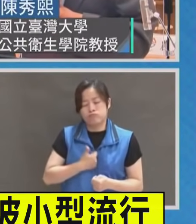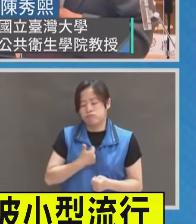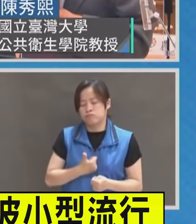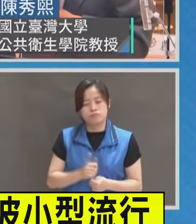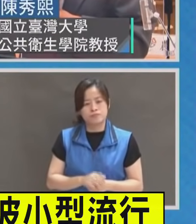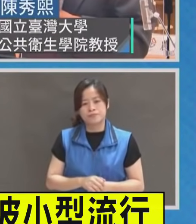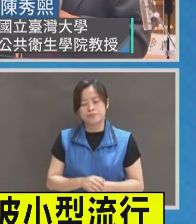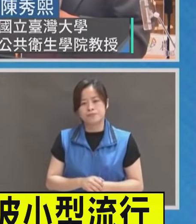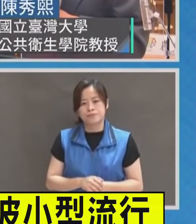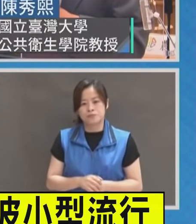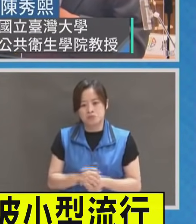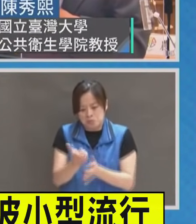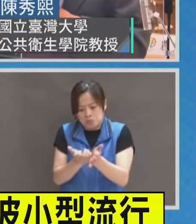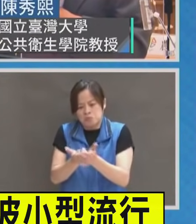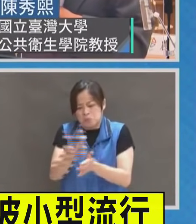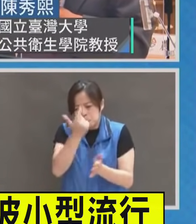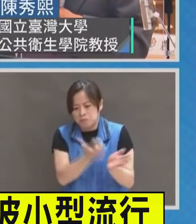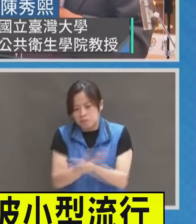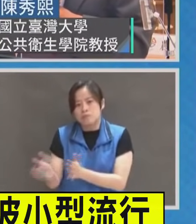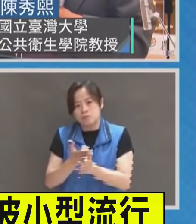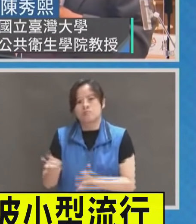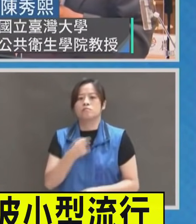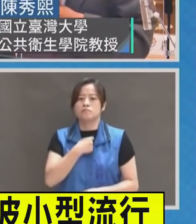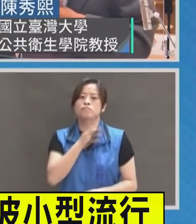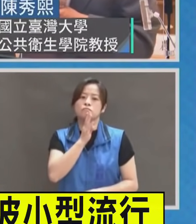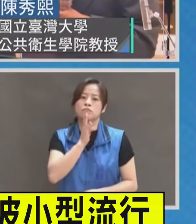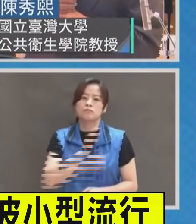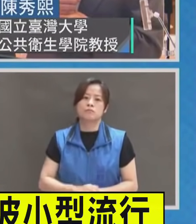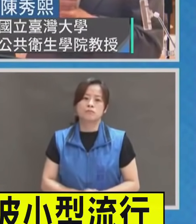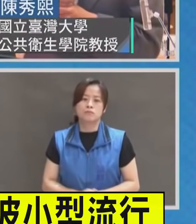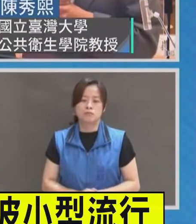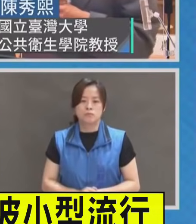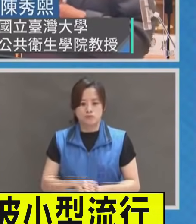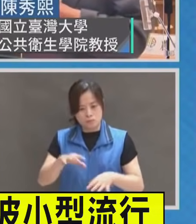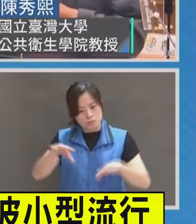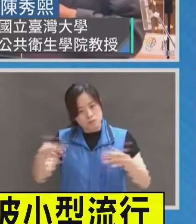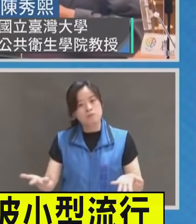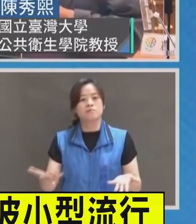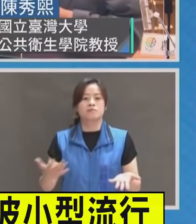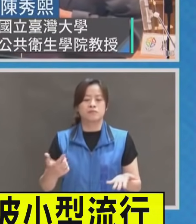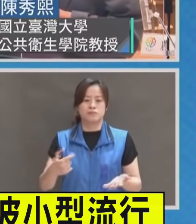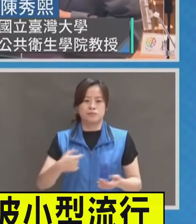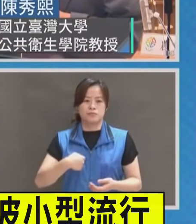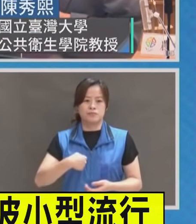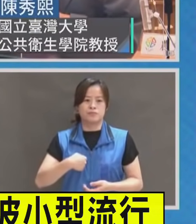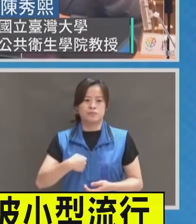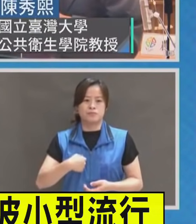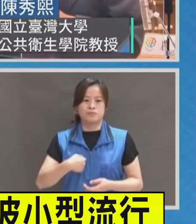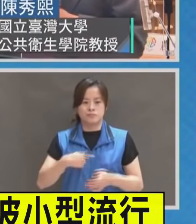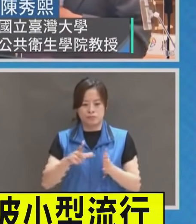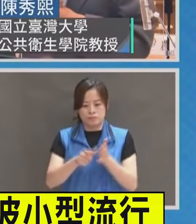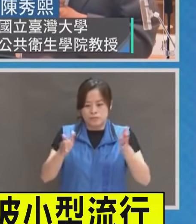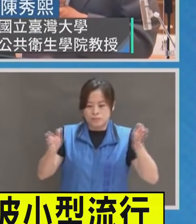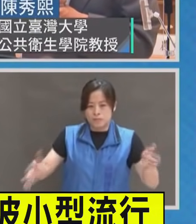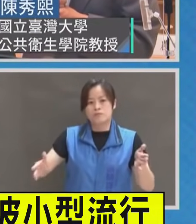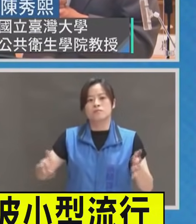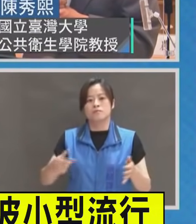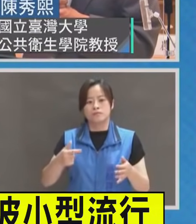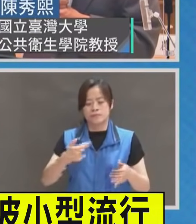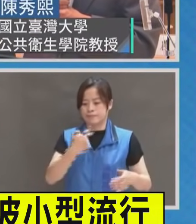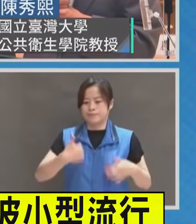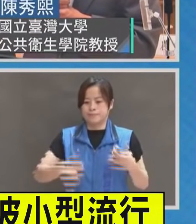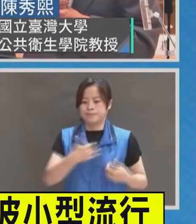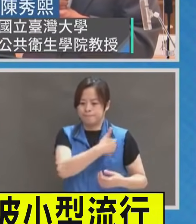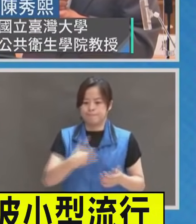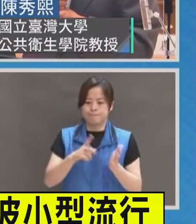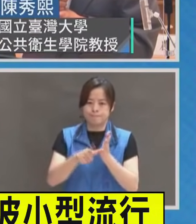市民服务。以上报告到这个地方，谢谢。 谢谢陈老师。 好，我们看到的是新北市长侯友宜找来了台大工